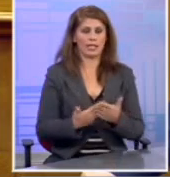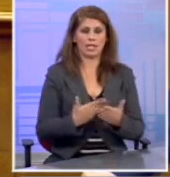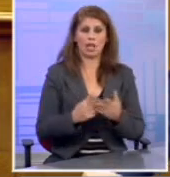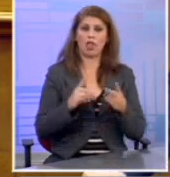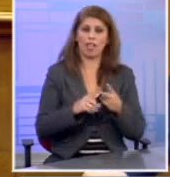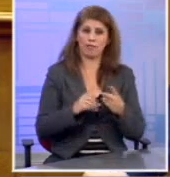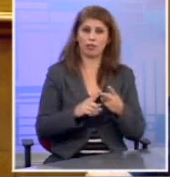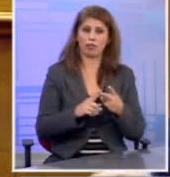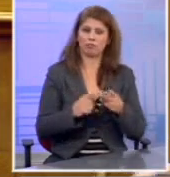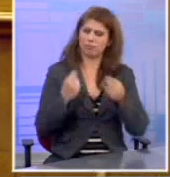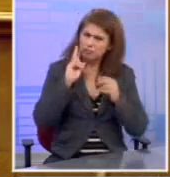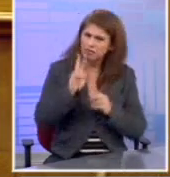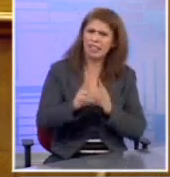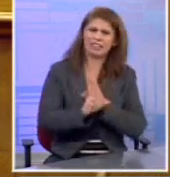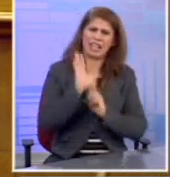Εξίσου αποκαλυφτικό.